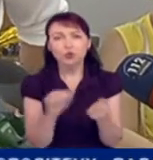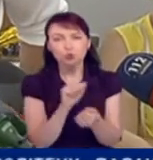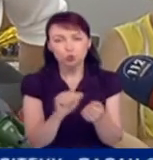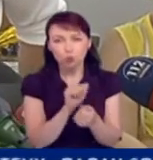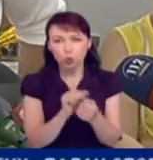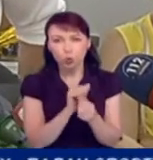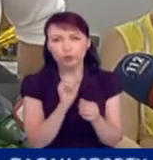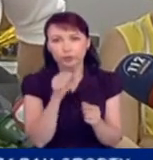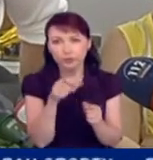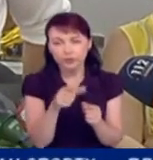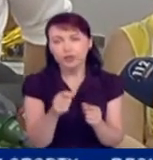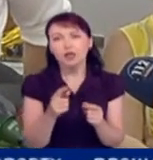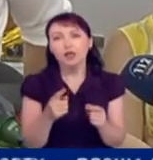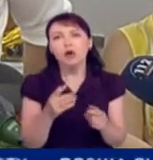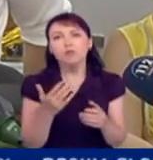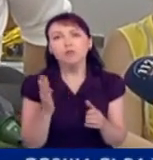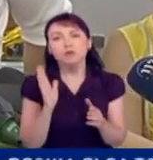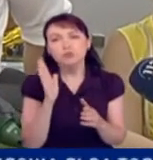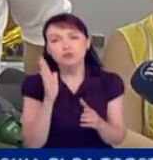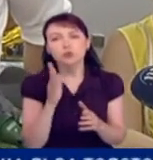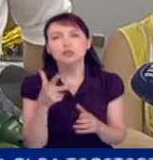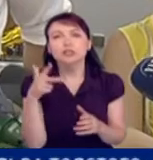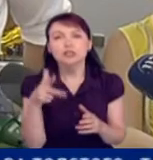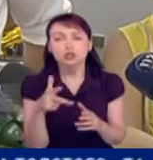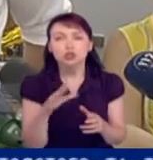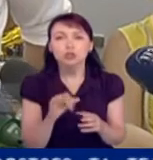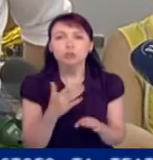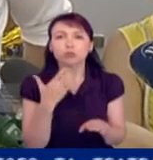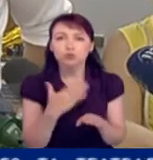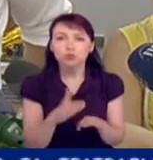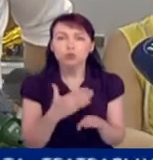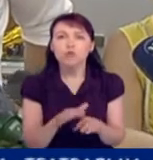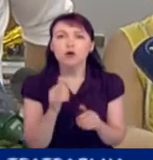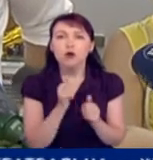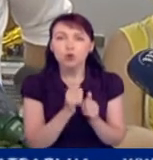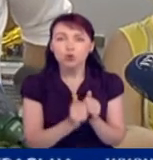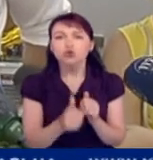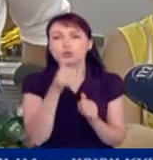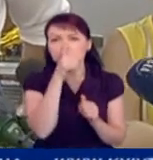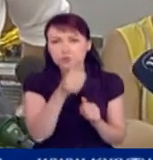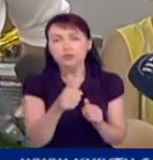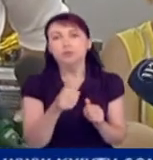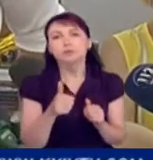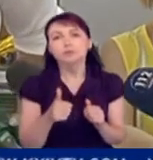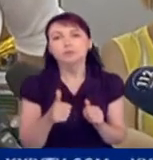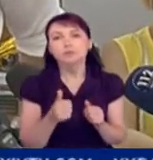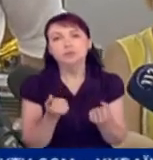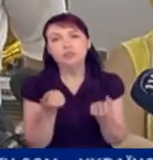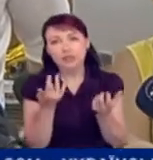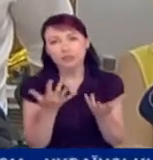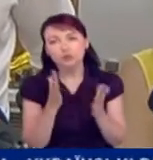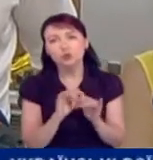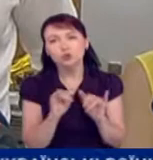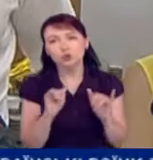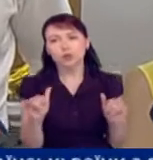званої. В перспективі їх буде 3 тисячі, і поступово кожен місяць кількість буде зростати.